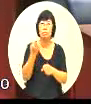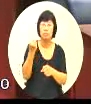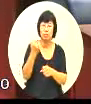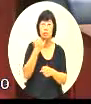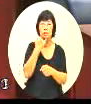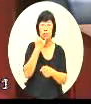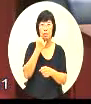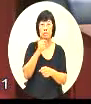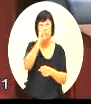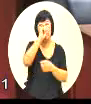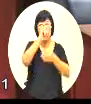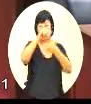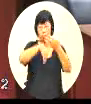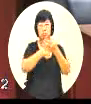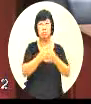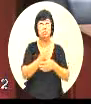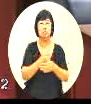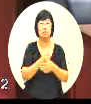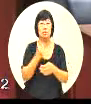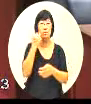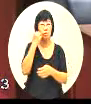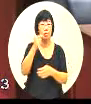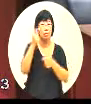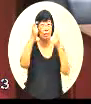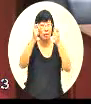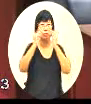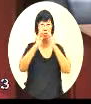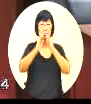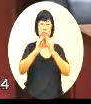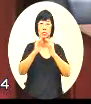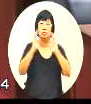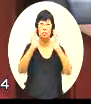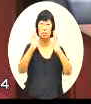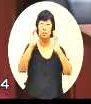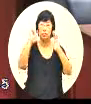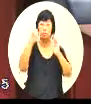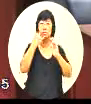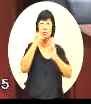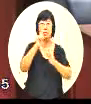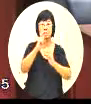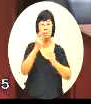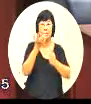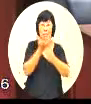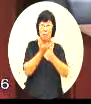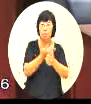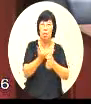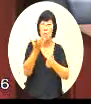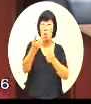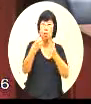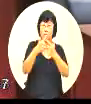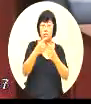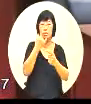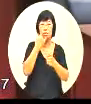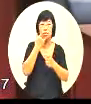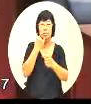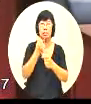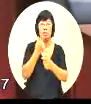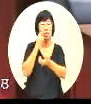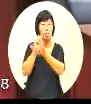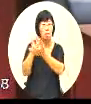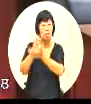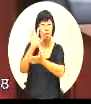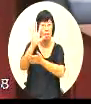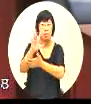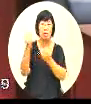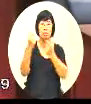是好事。所以我们在高雄正义上，我们怎么让更多人？市长，我也一直来跟你报告说，譬如说我们三民